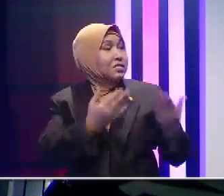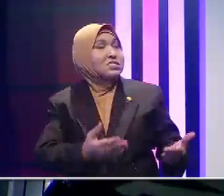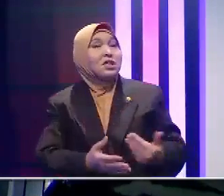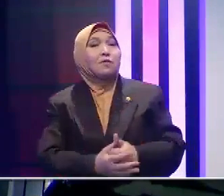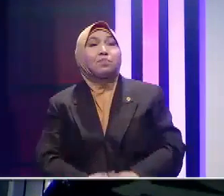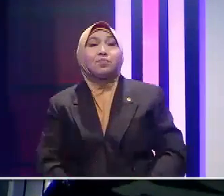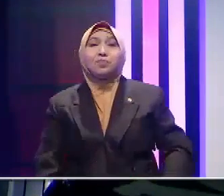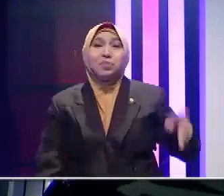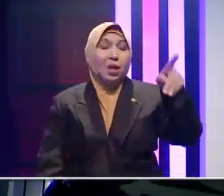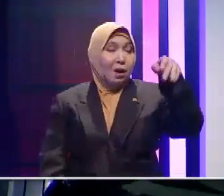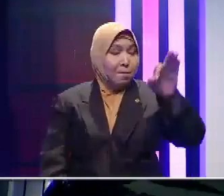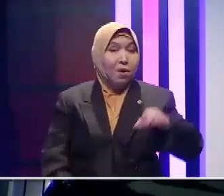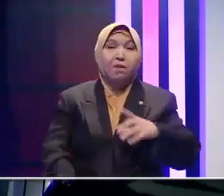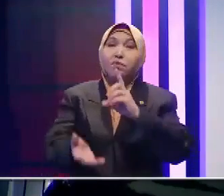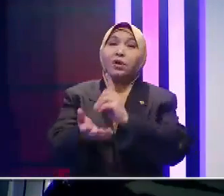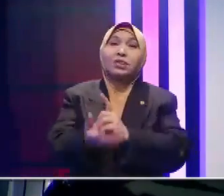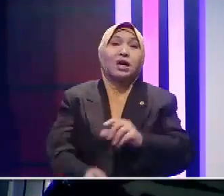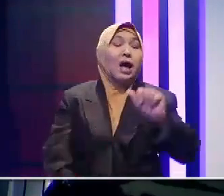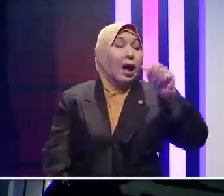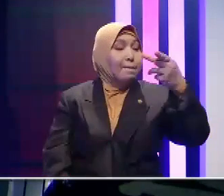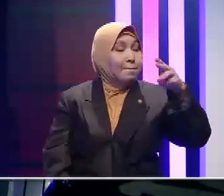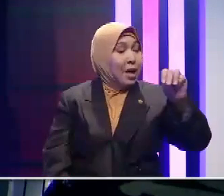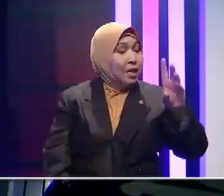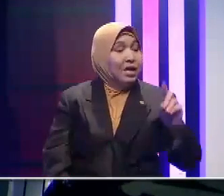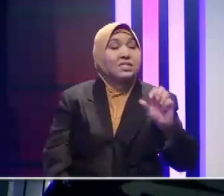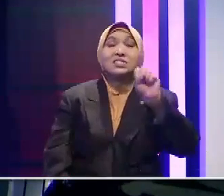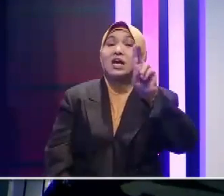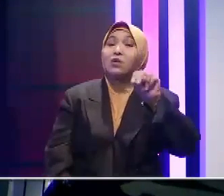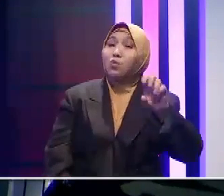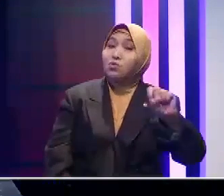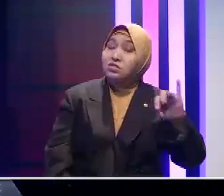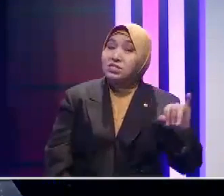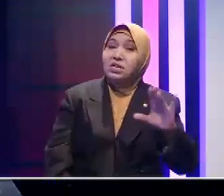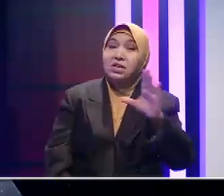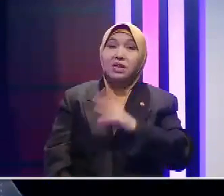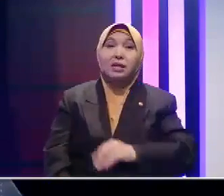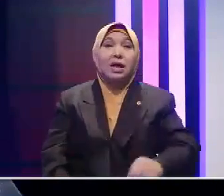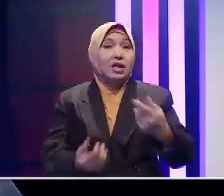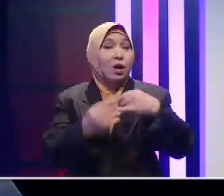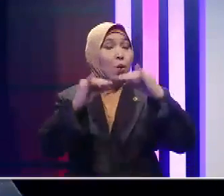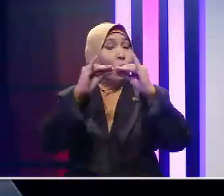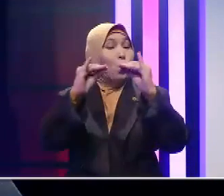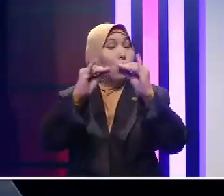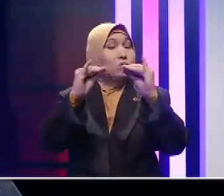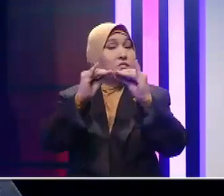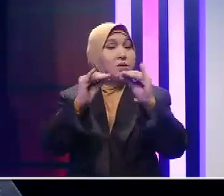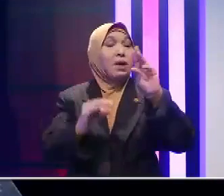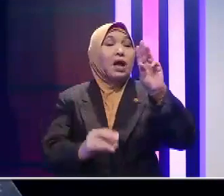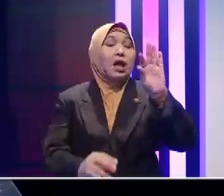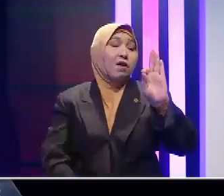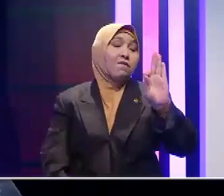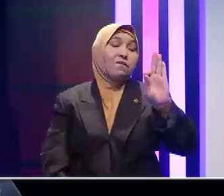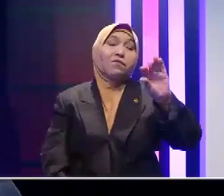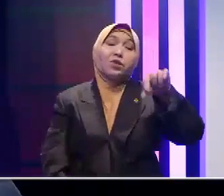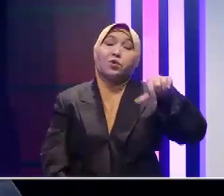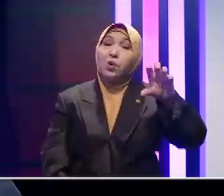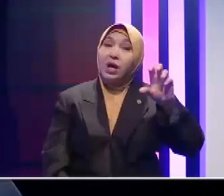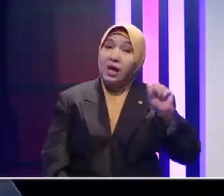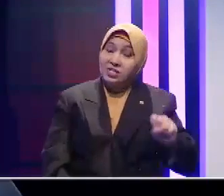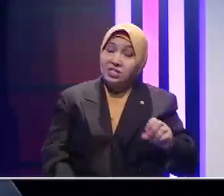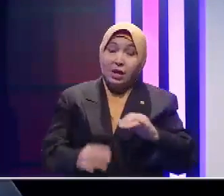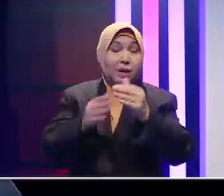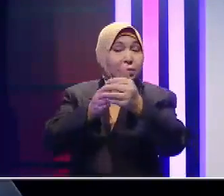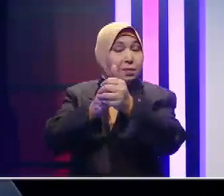Prof Dr. Ahmad Sanusi daripada USIM, Fakulti Pengajian Quran dan Sunnah, guru kita yang membimbing